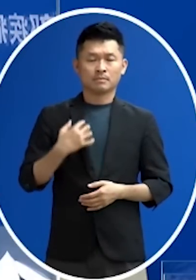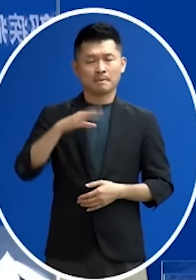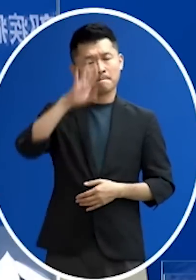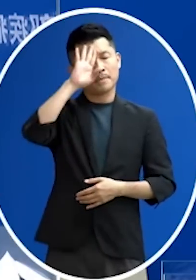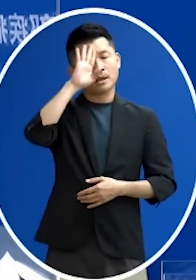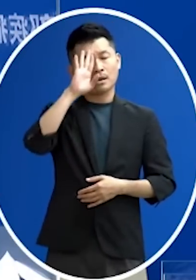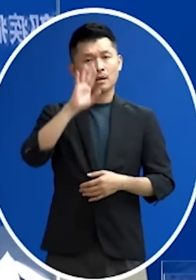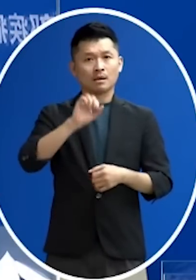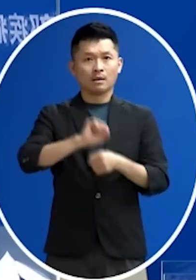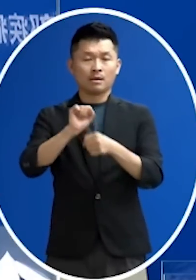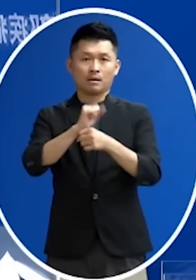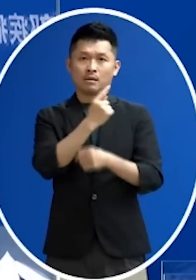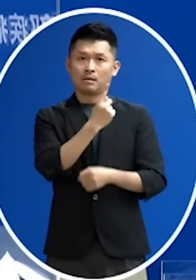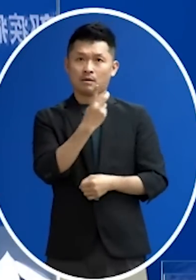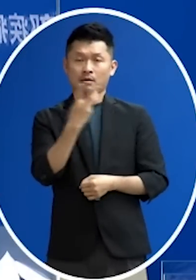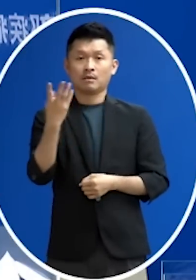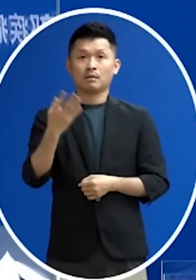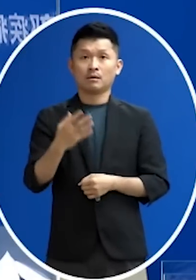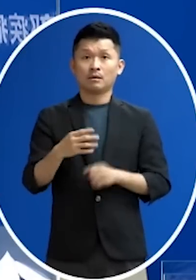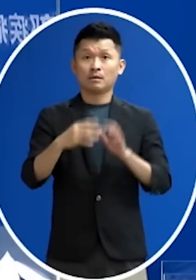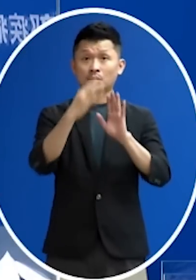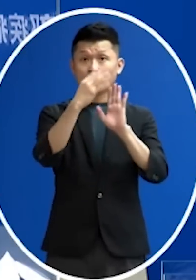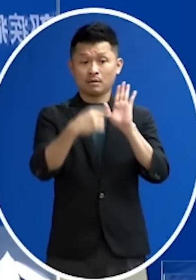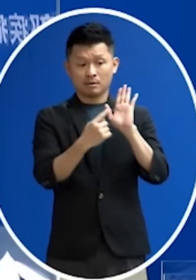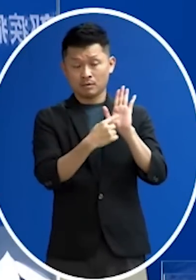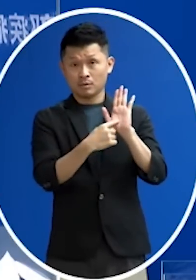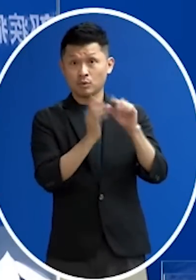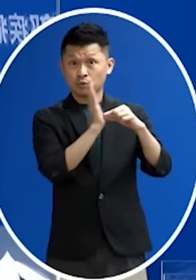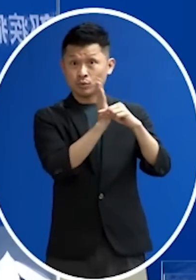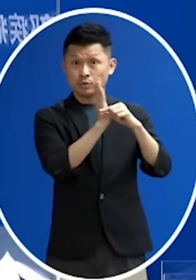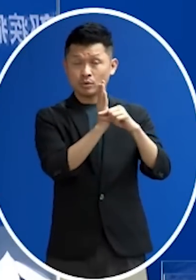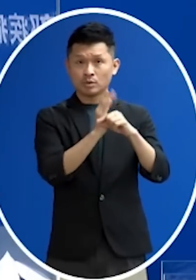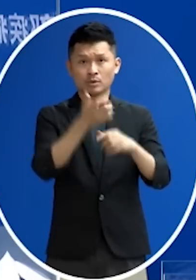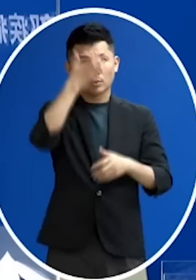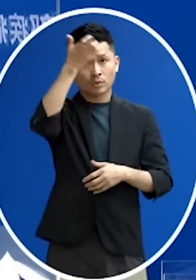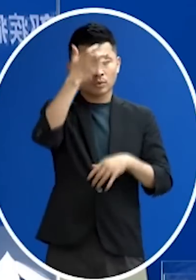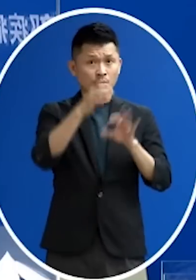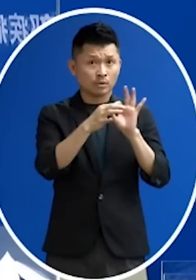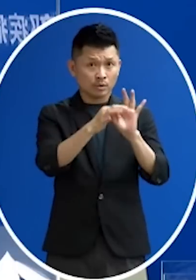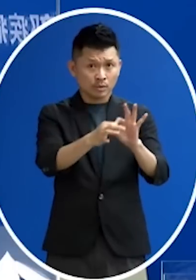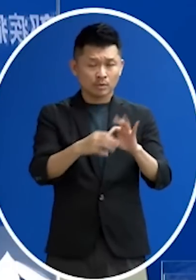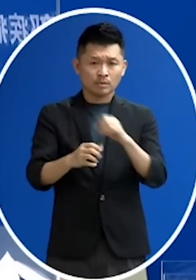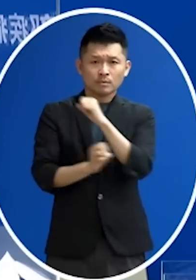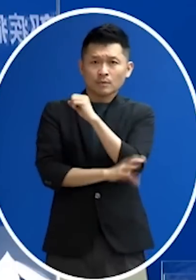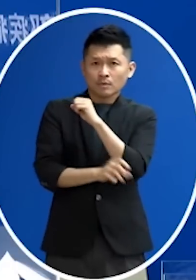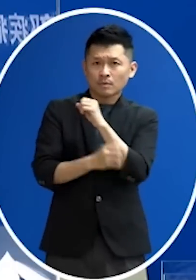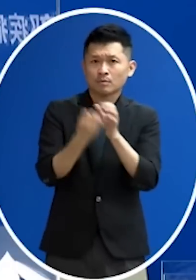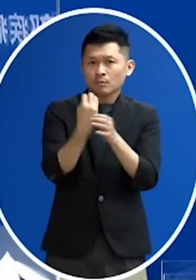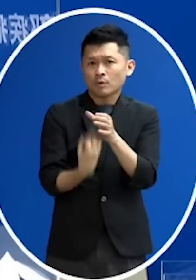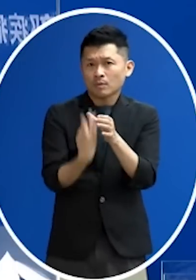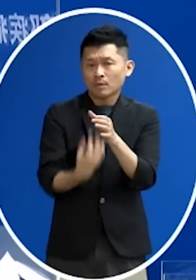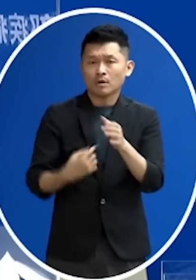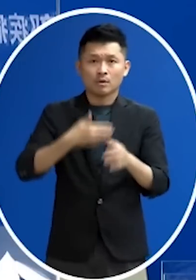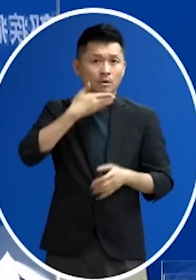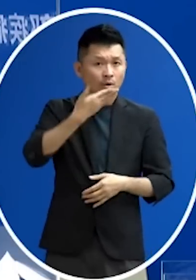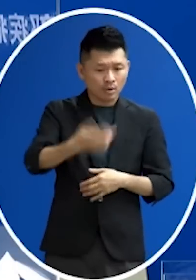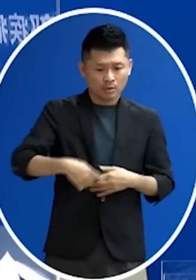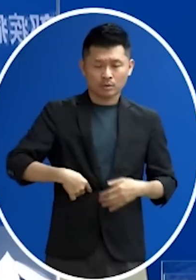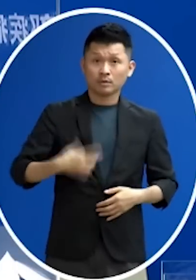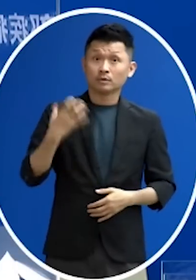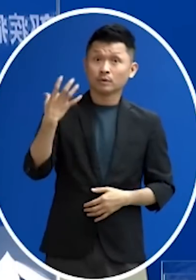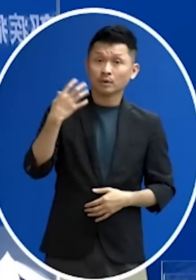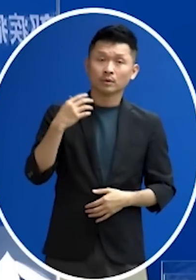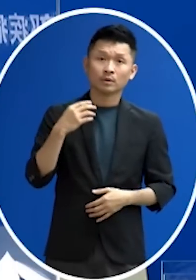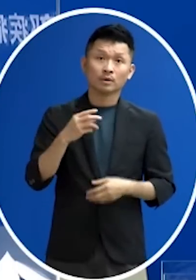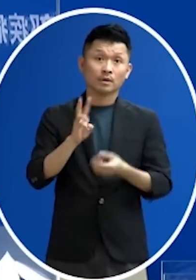哦，那我们症状的列表就把它列在中间这里哦，有包括持续发烧、腹泻、呕吐、腹痛、淋巴